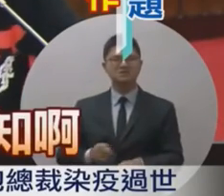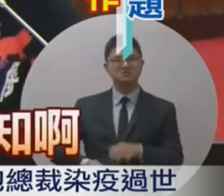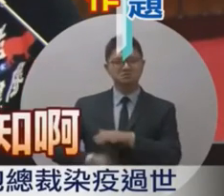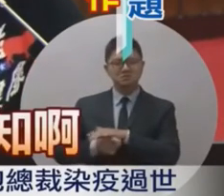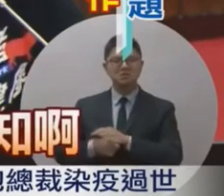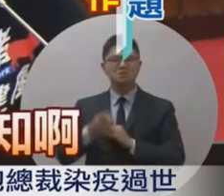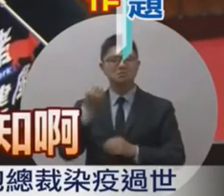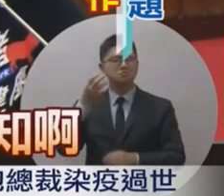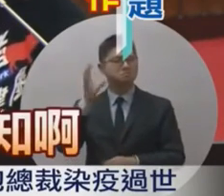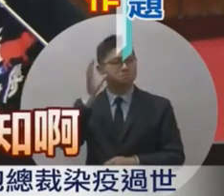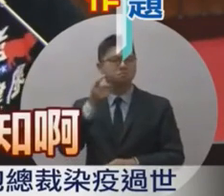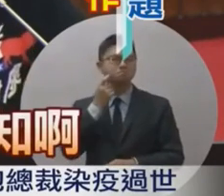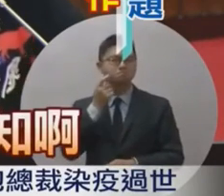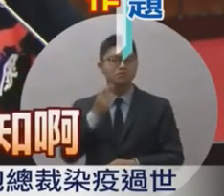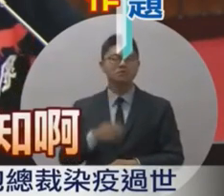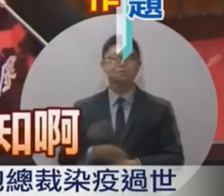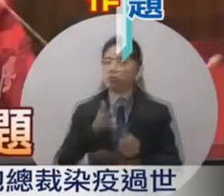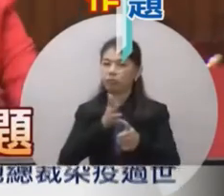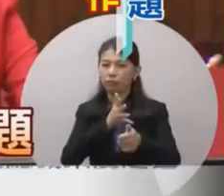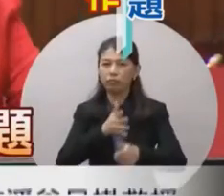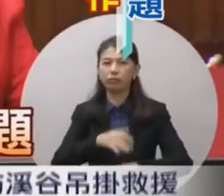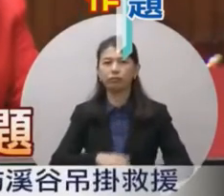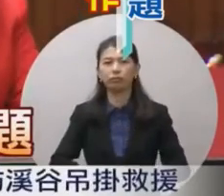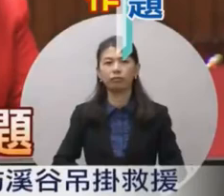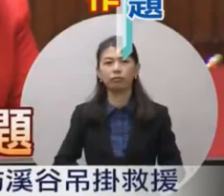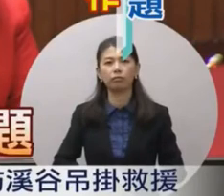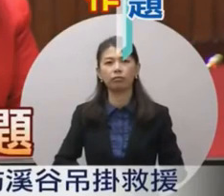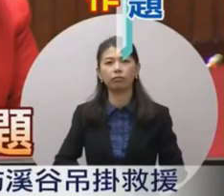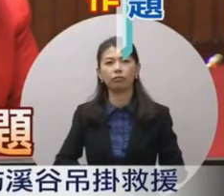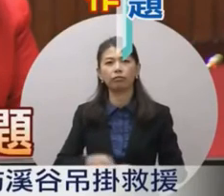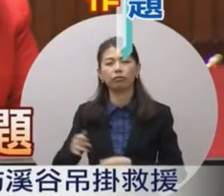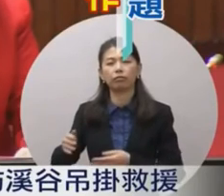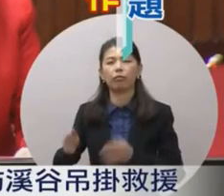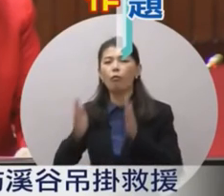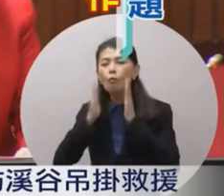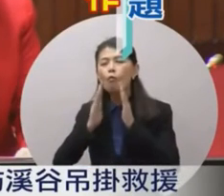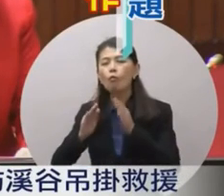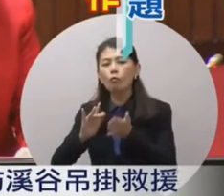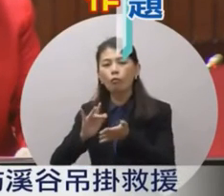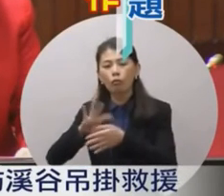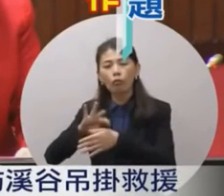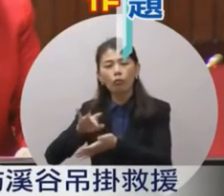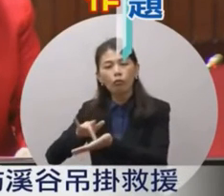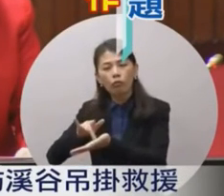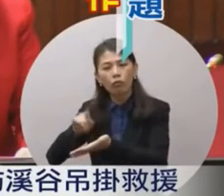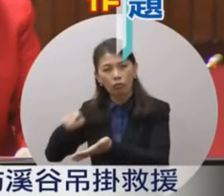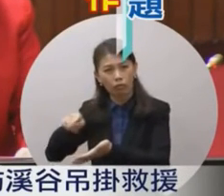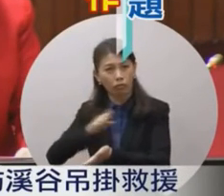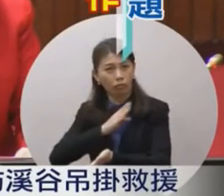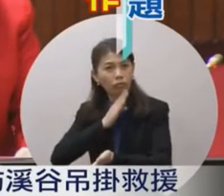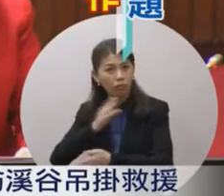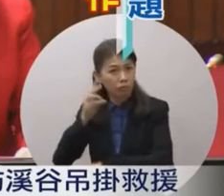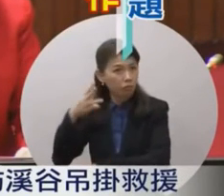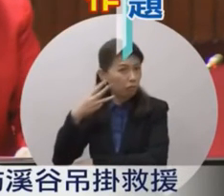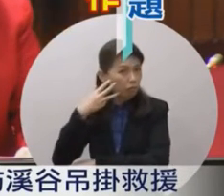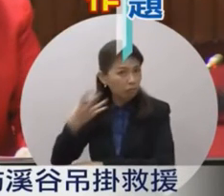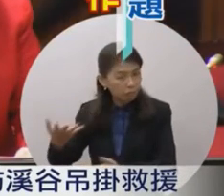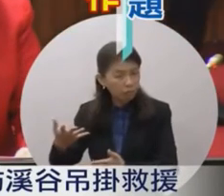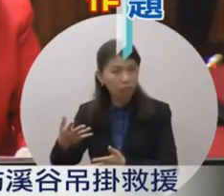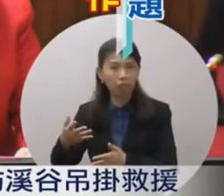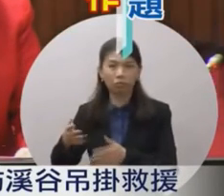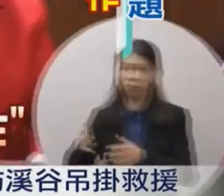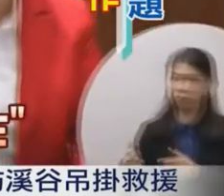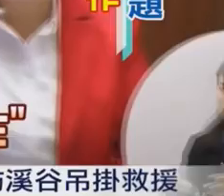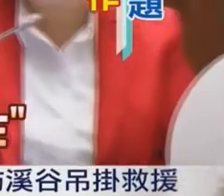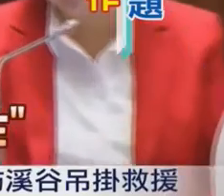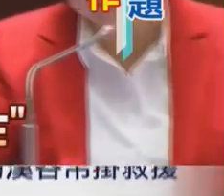息。现在来看，这些真是先知啊！来猪到底是食安议题还是政治议题？ 现在已经被操作成为政